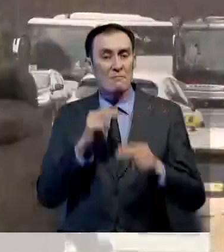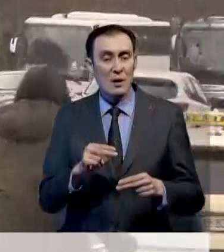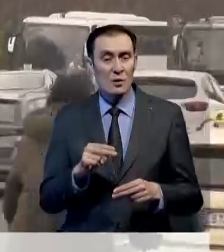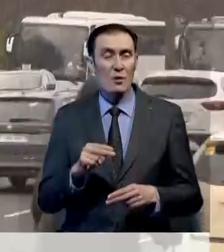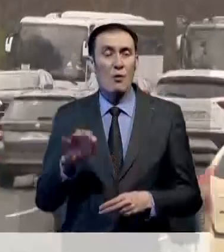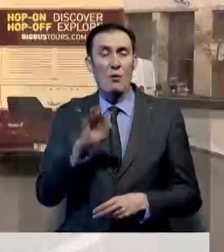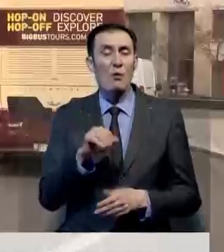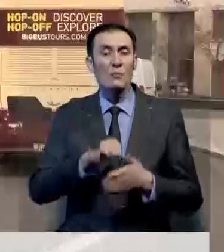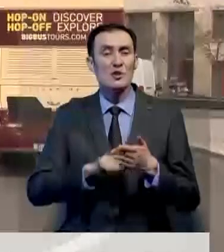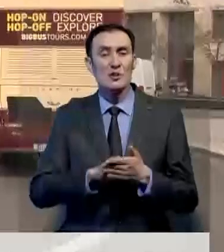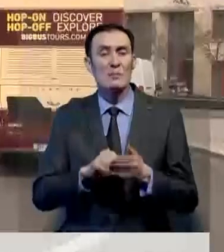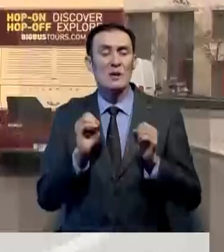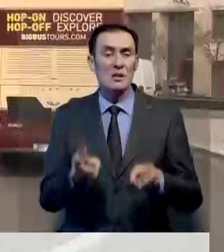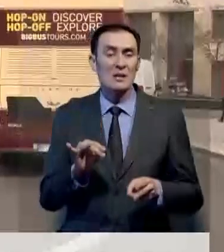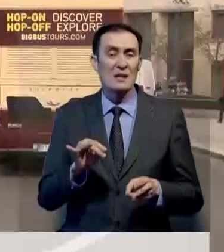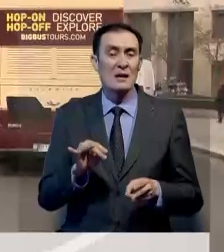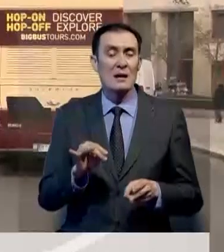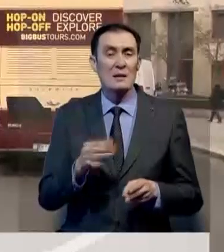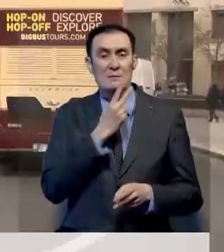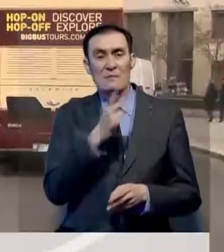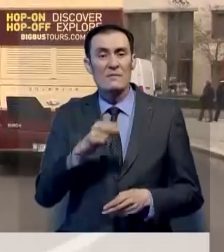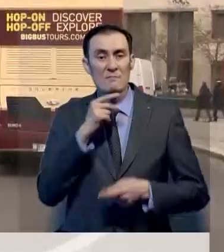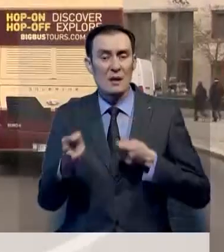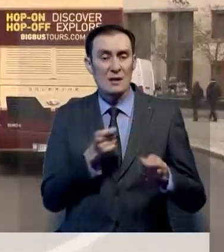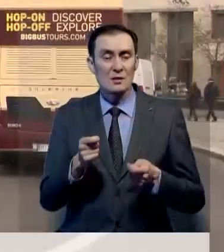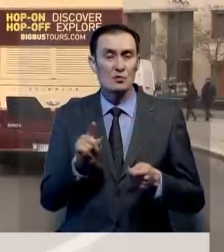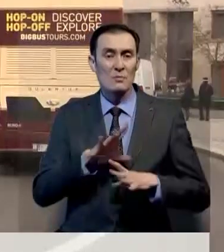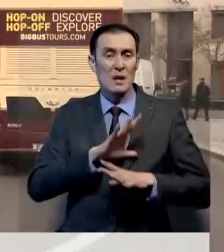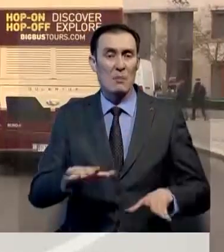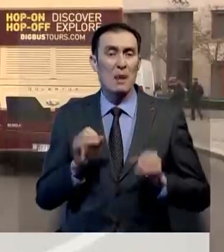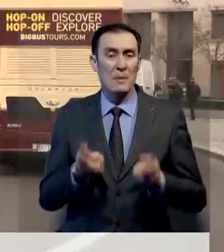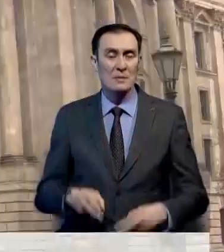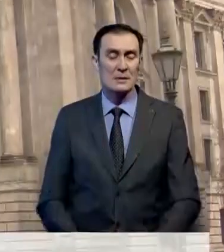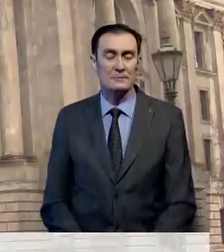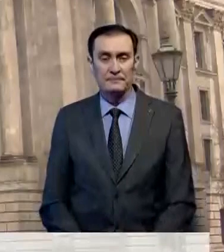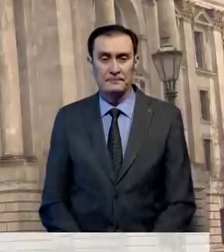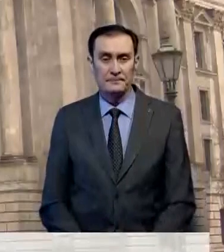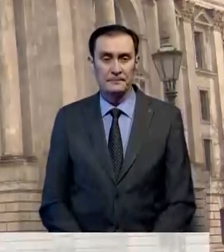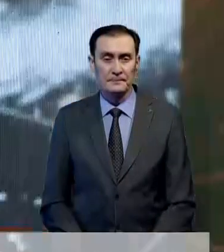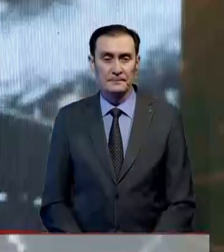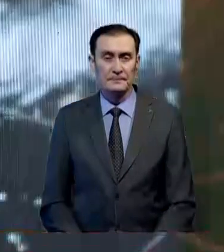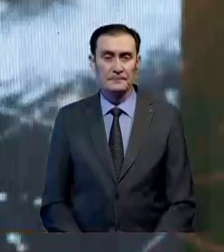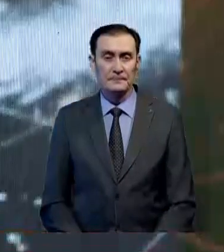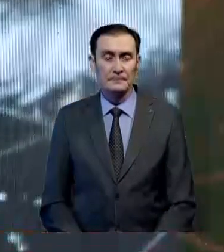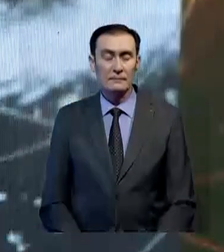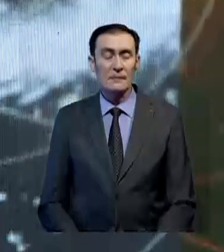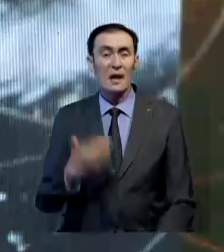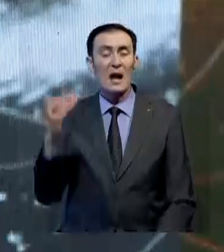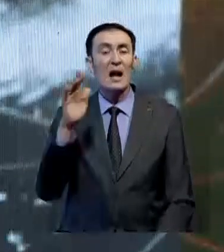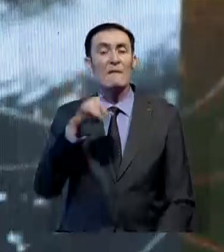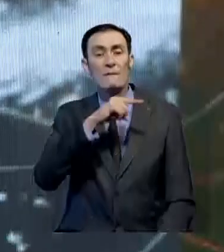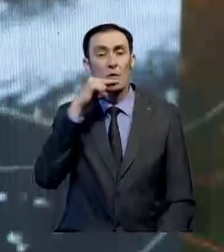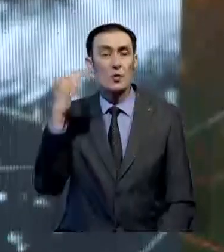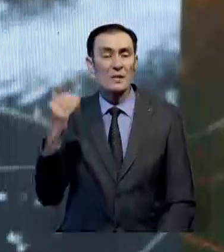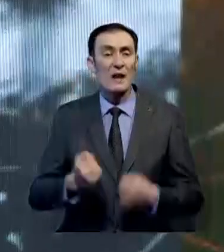по факторам риска и восприятию опасности. Тем временем в